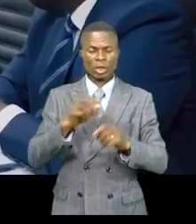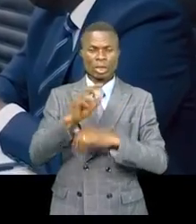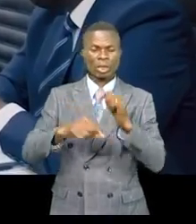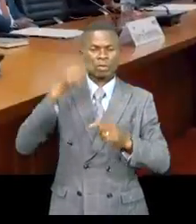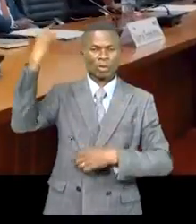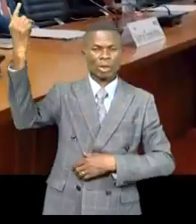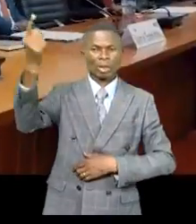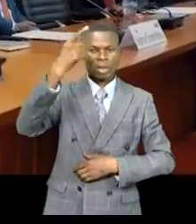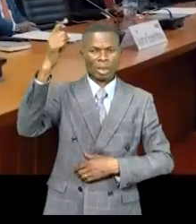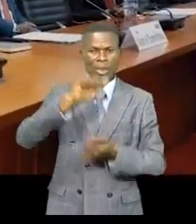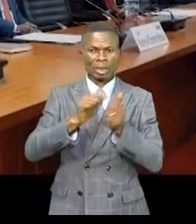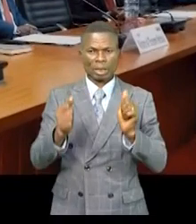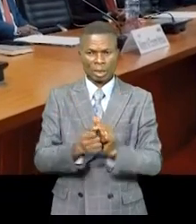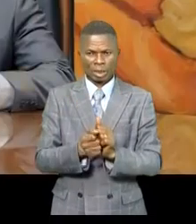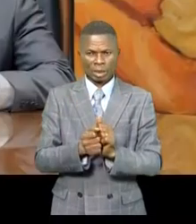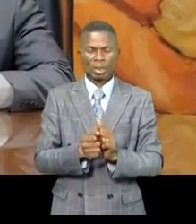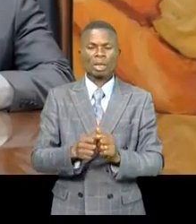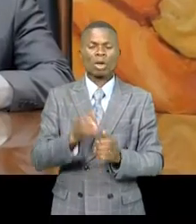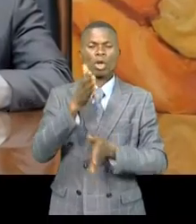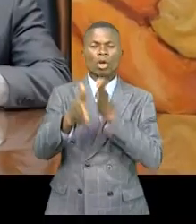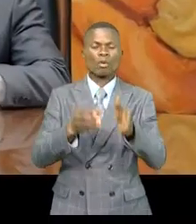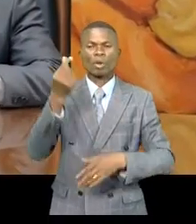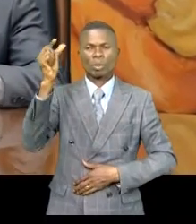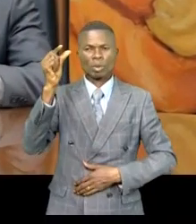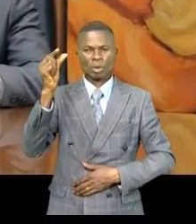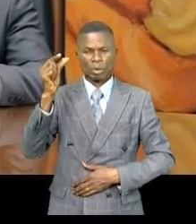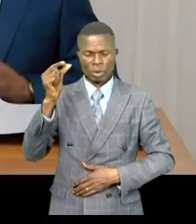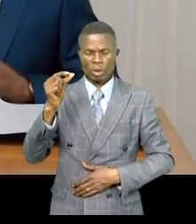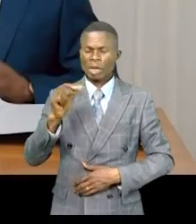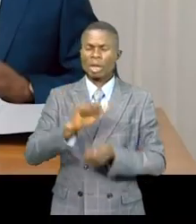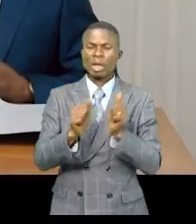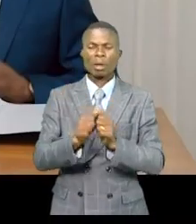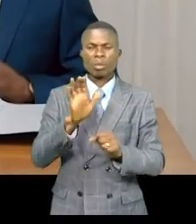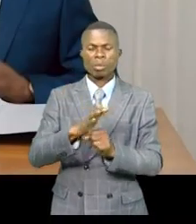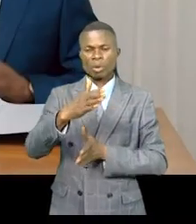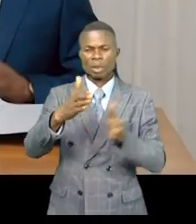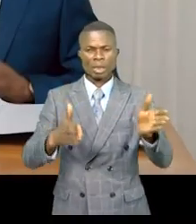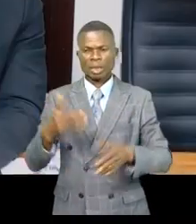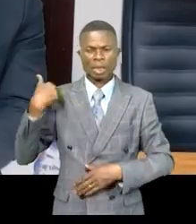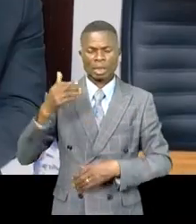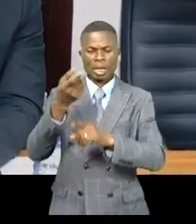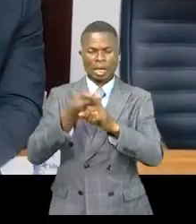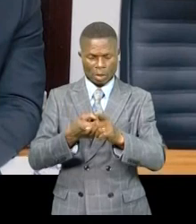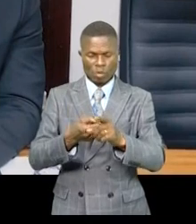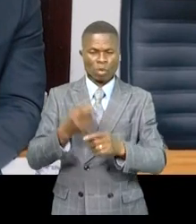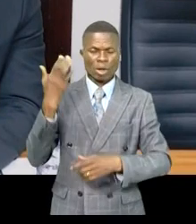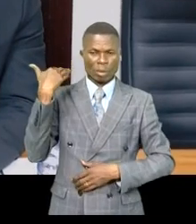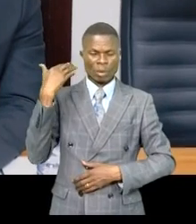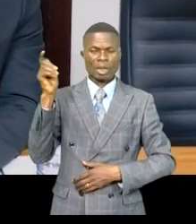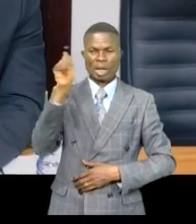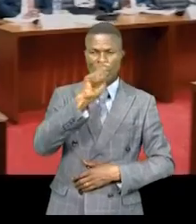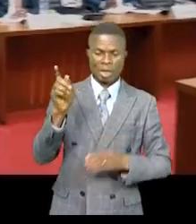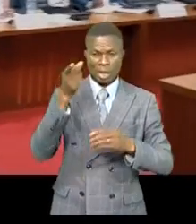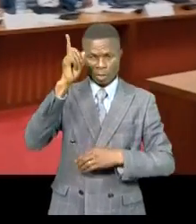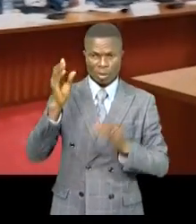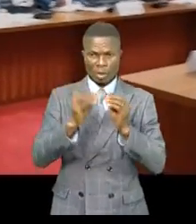ce qui concerne la vente de certains minéraux et une mobilisation acceptable des recettes durant le mois qui vient de s'achever. La première réunion du